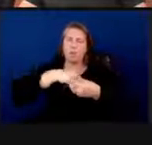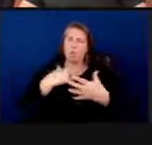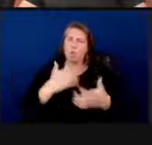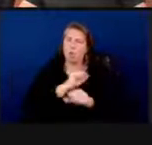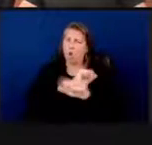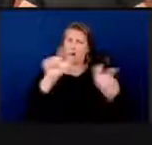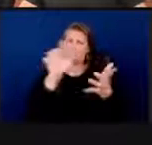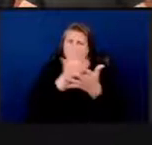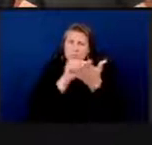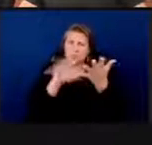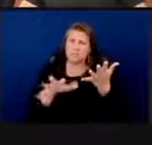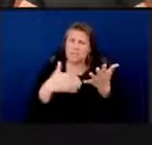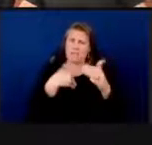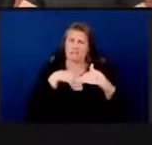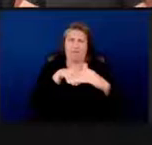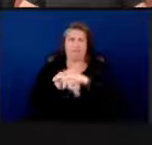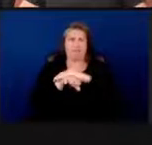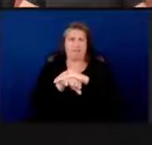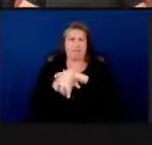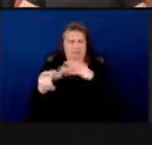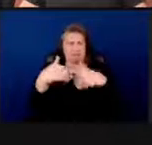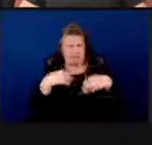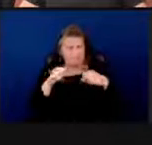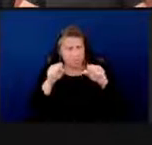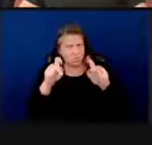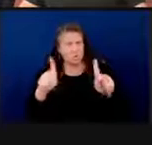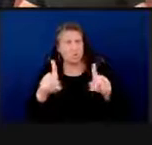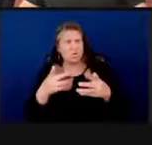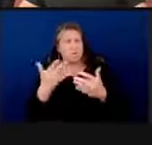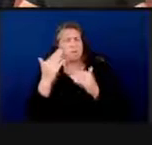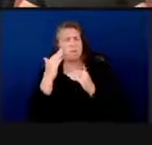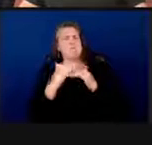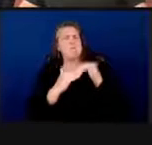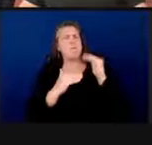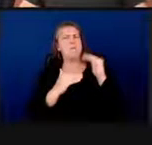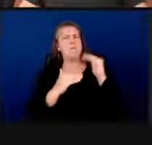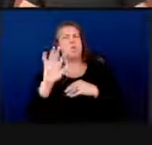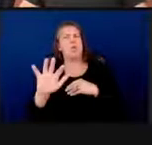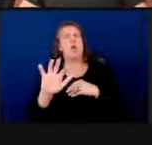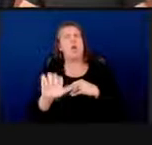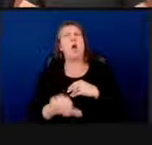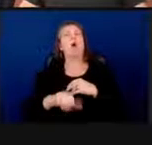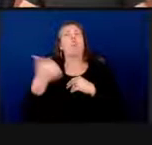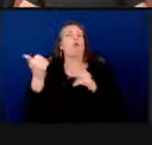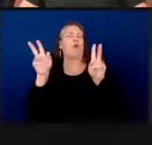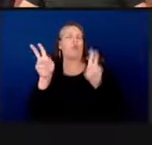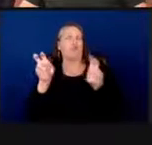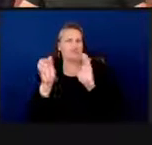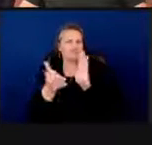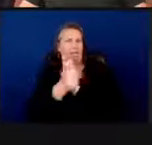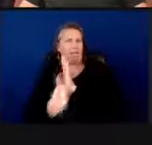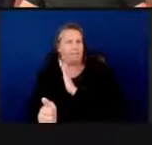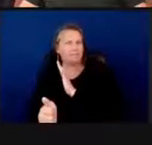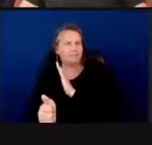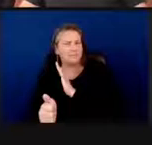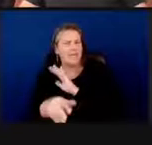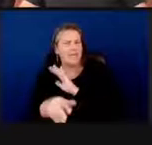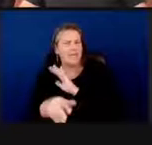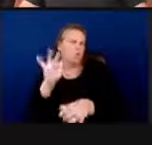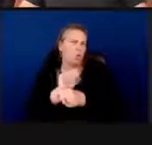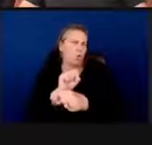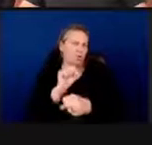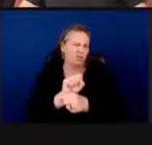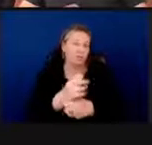أن كل الطلاب لديهم الفرص والوصول لبناء إحدى هذه المهارات الأخرى التي لا تأتي إلا